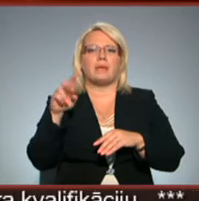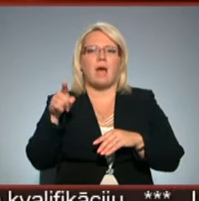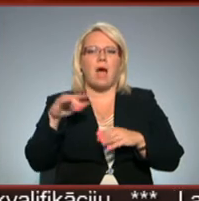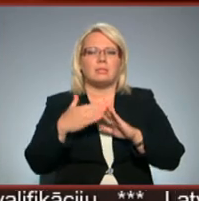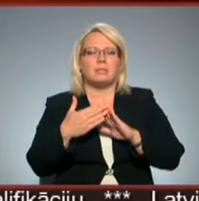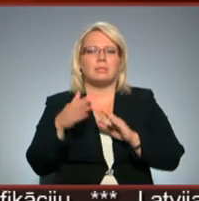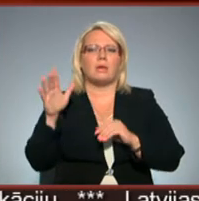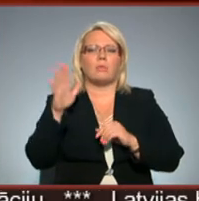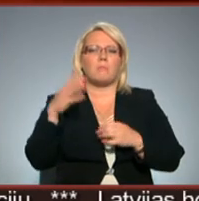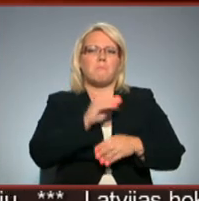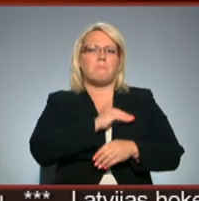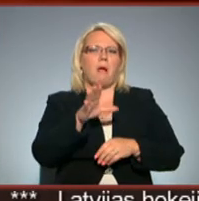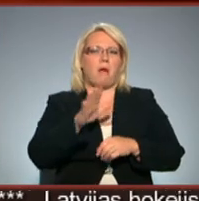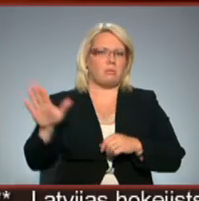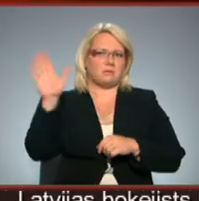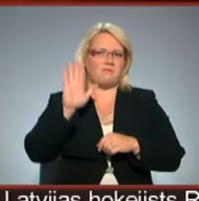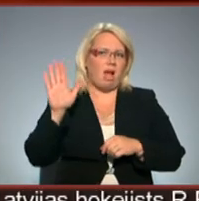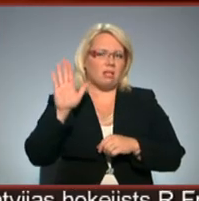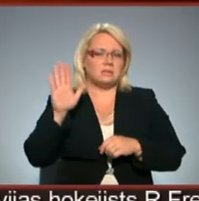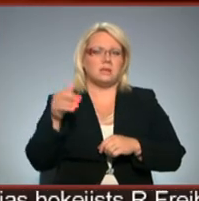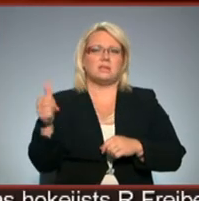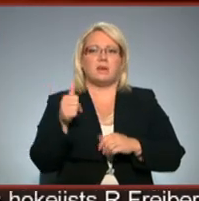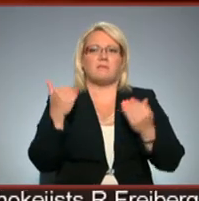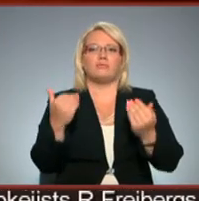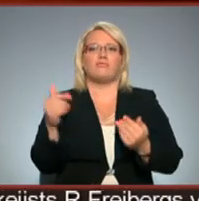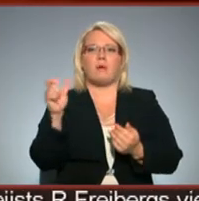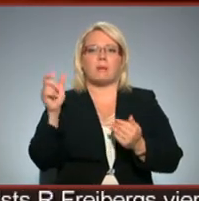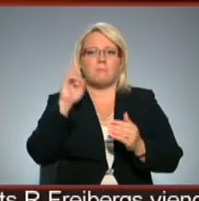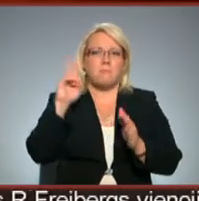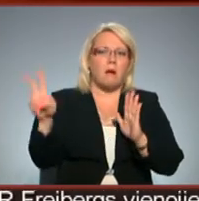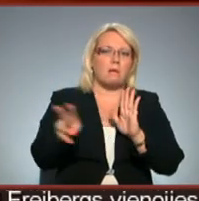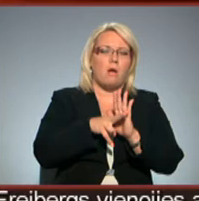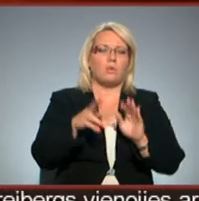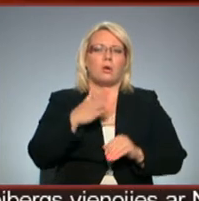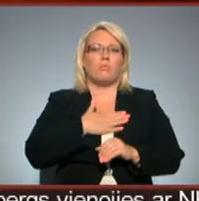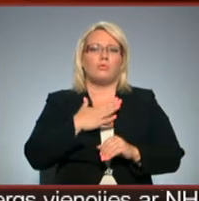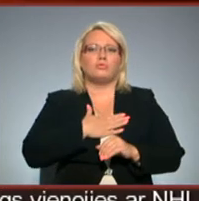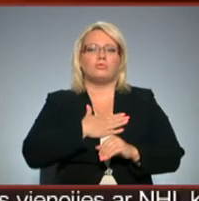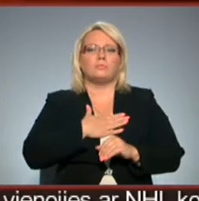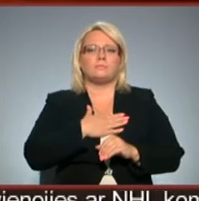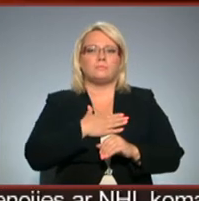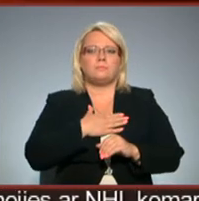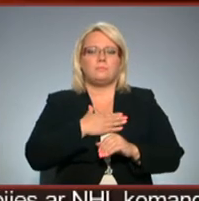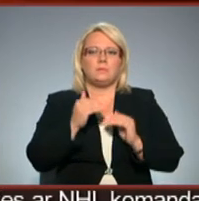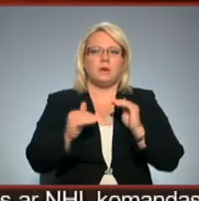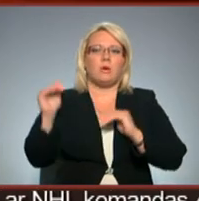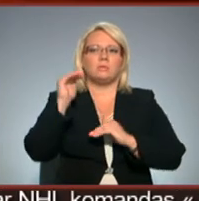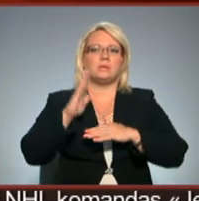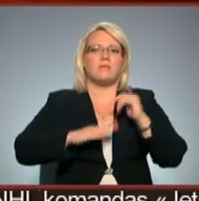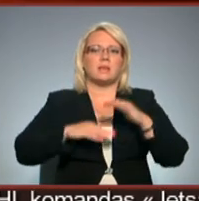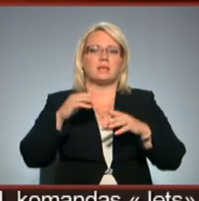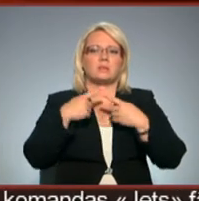bagātas valsts, kur šie te it sevišķi šobrīd pakļautie mūsu augstas